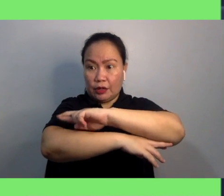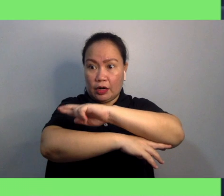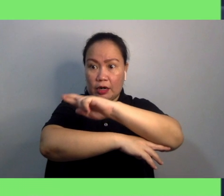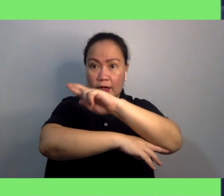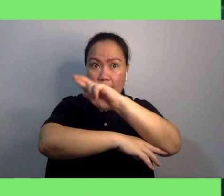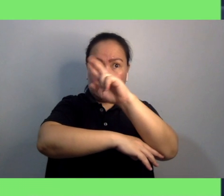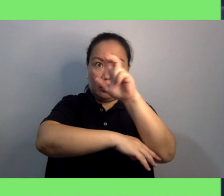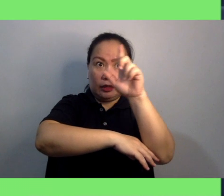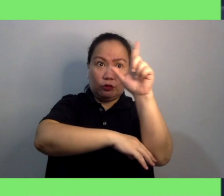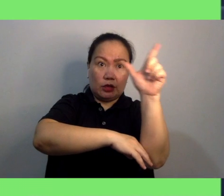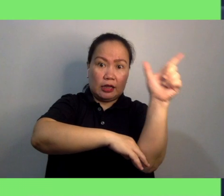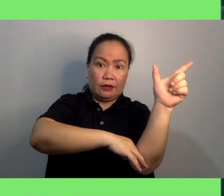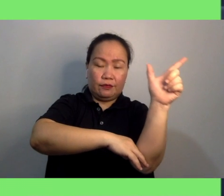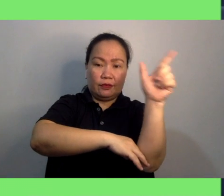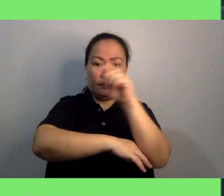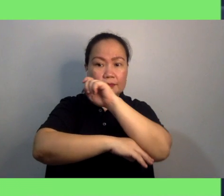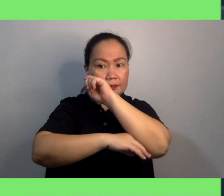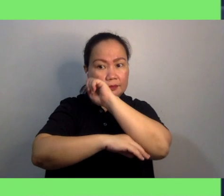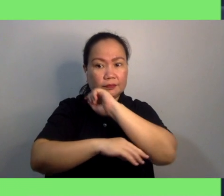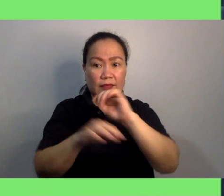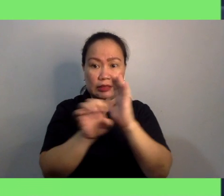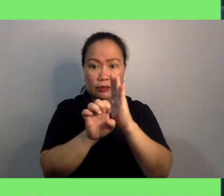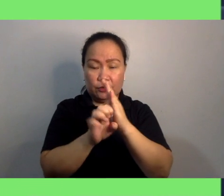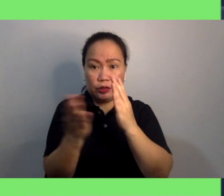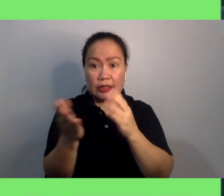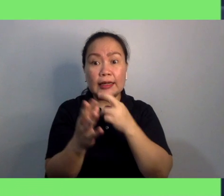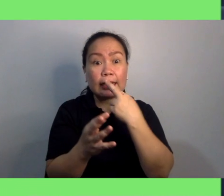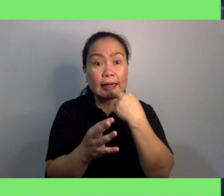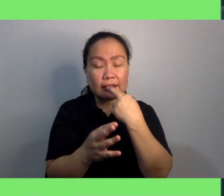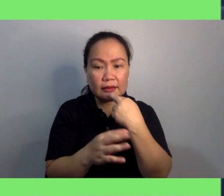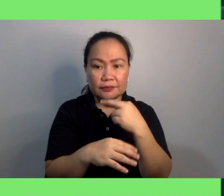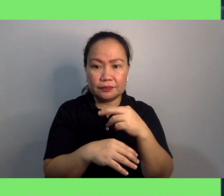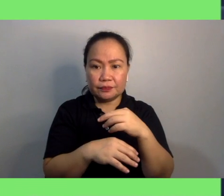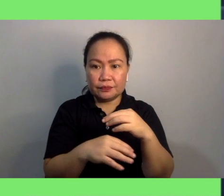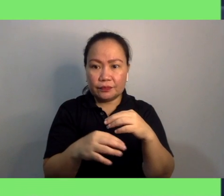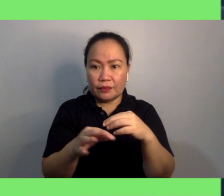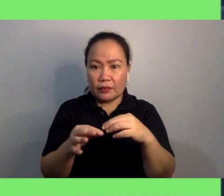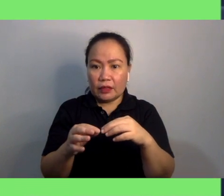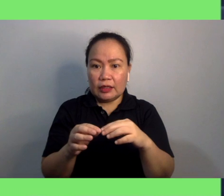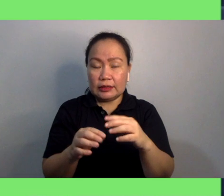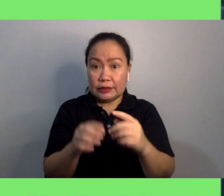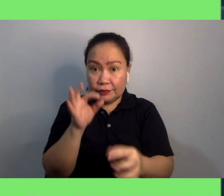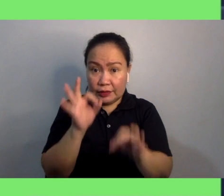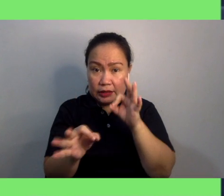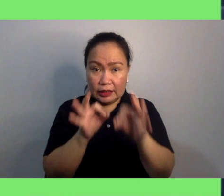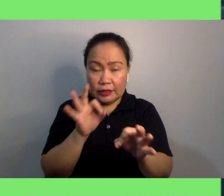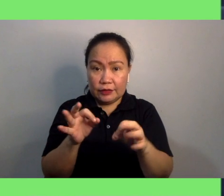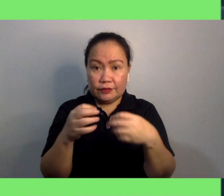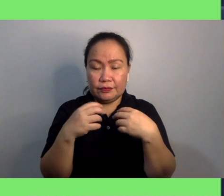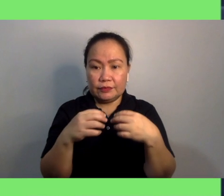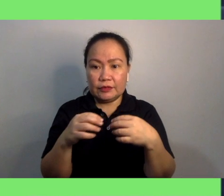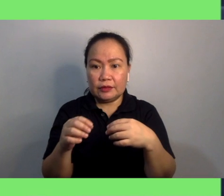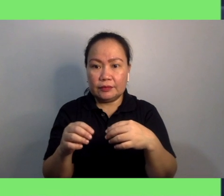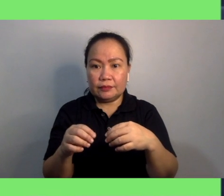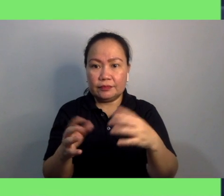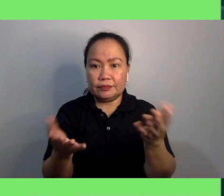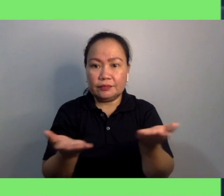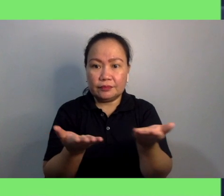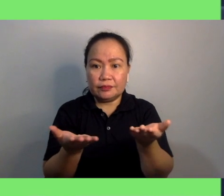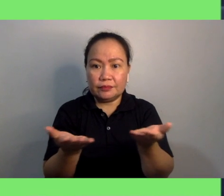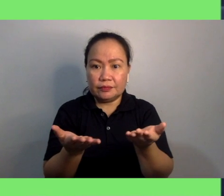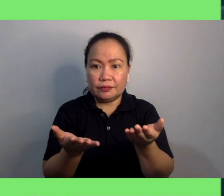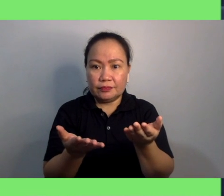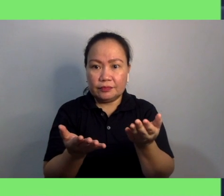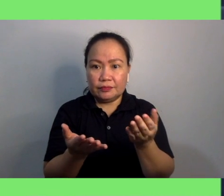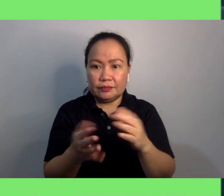Okay? So, halimbawa, ito. So, nandito siya sa right. So, kapag nasa right ang angle mo, so magro-rotate yan, kagaya nito, dito